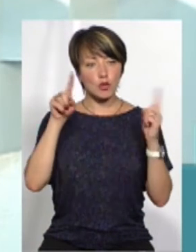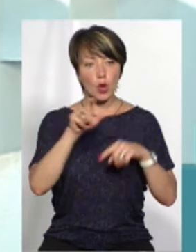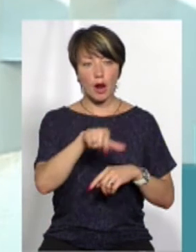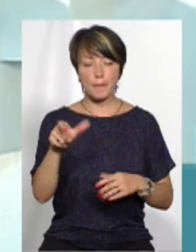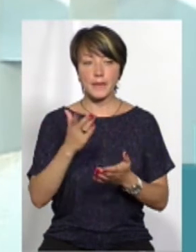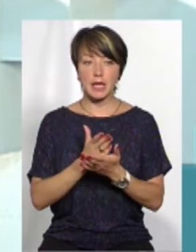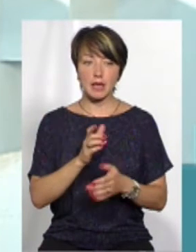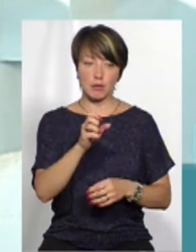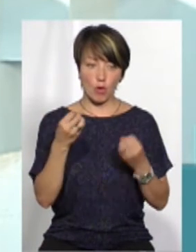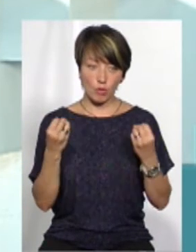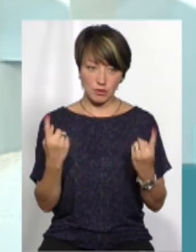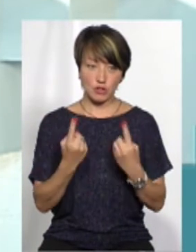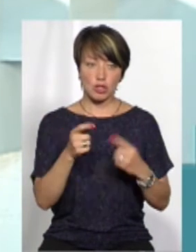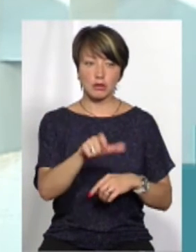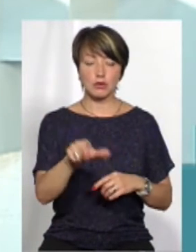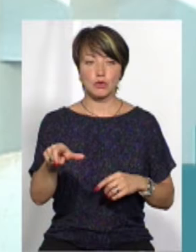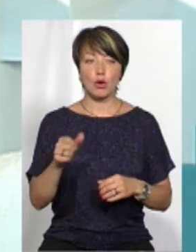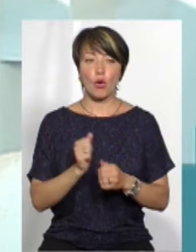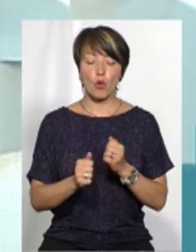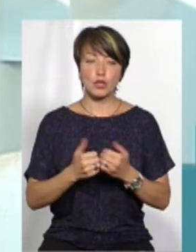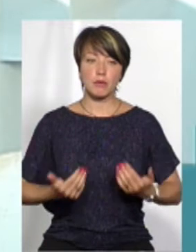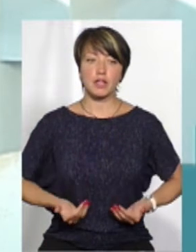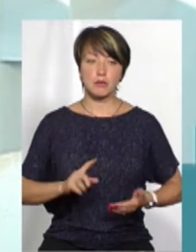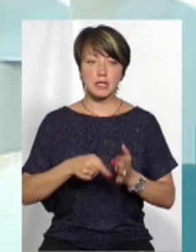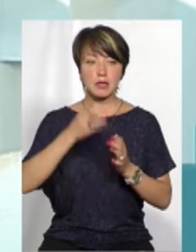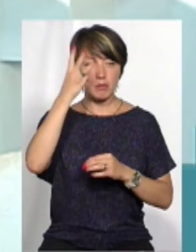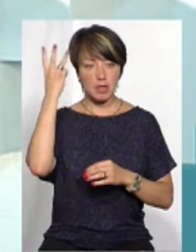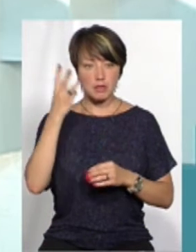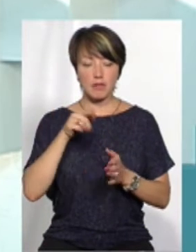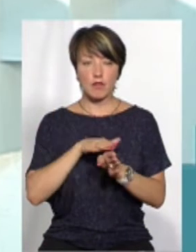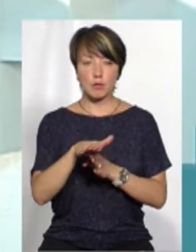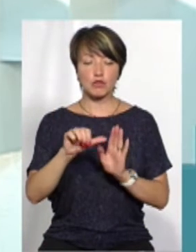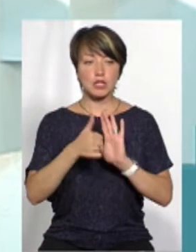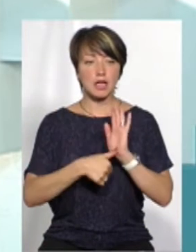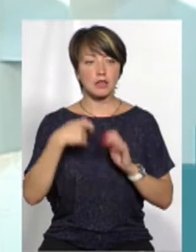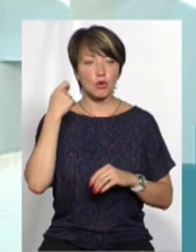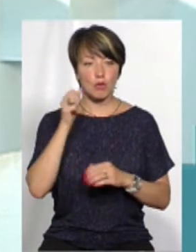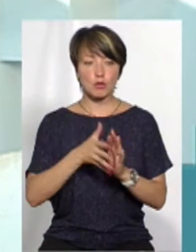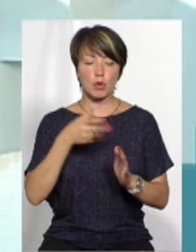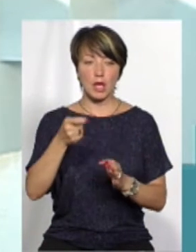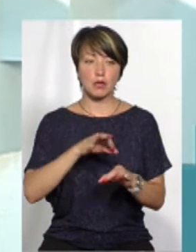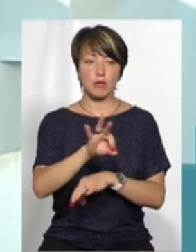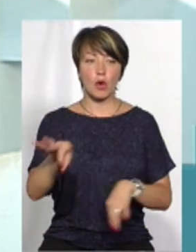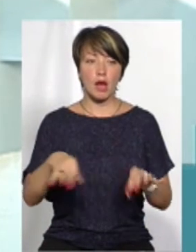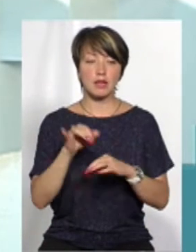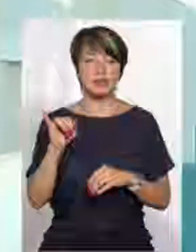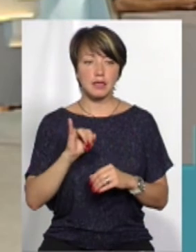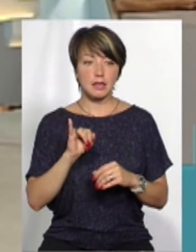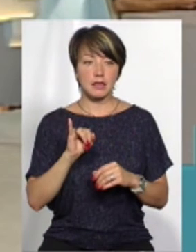є фізичні особи. Тобто кожен мешканець міста Хмельницького, якому виповнено вже 16 років, він може подати свій проєкт,